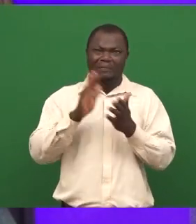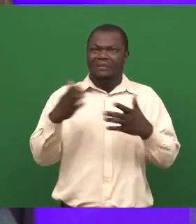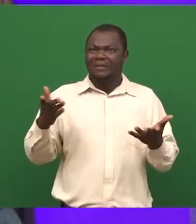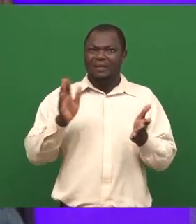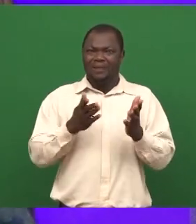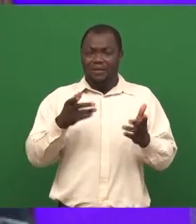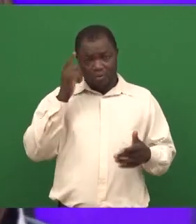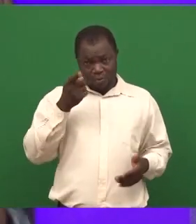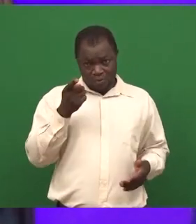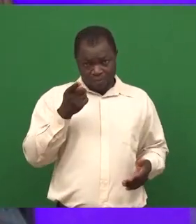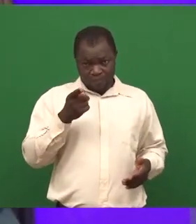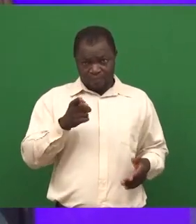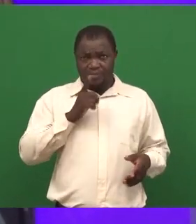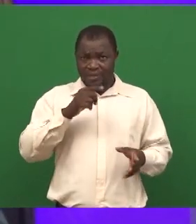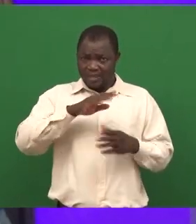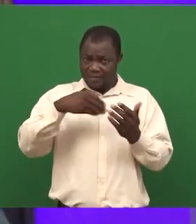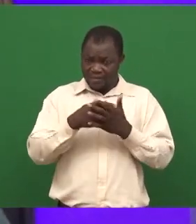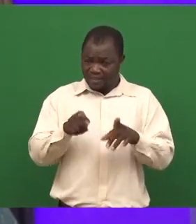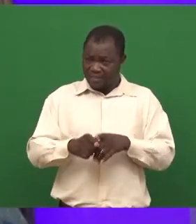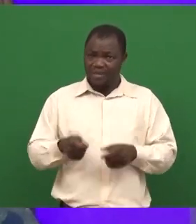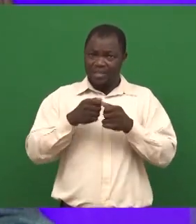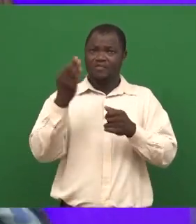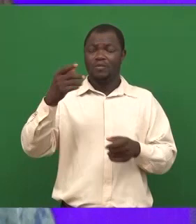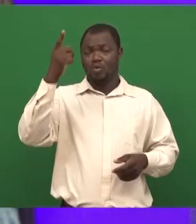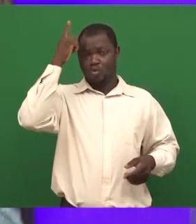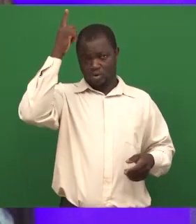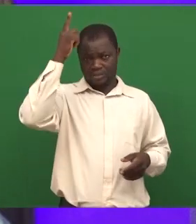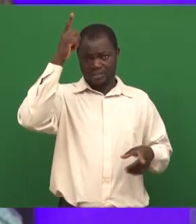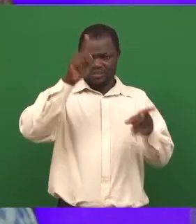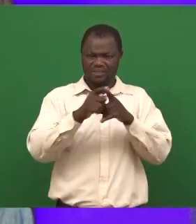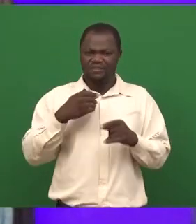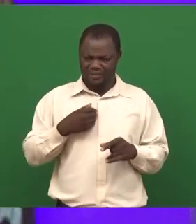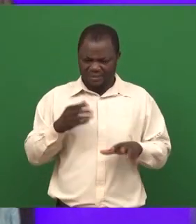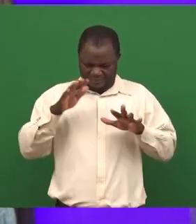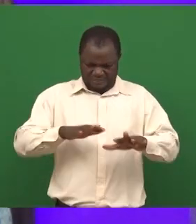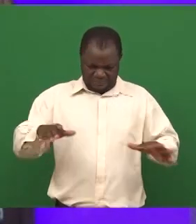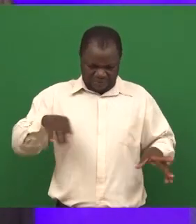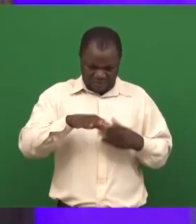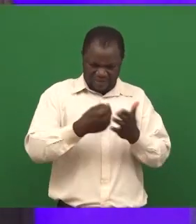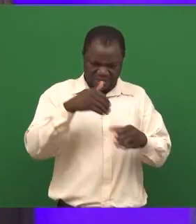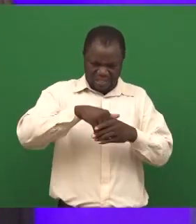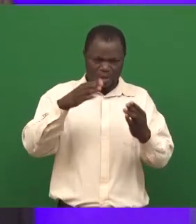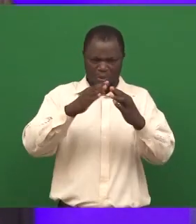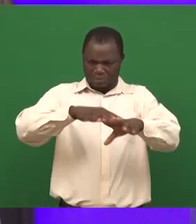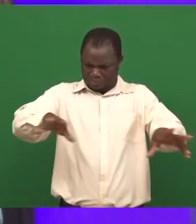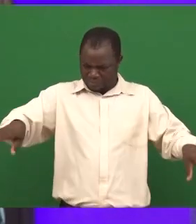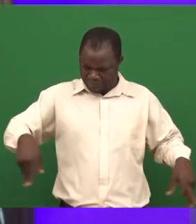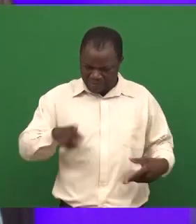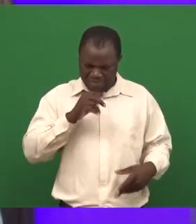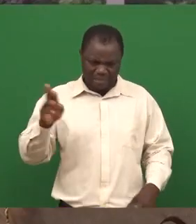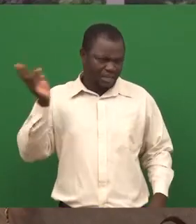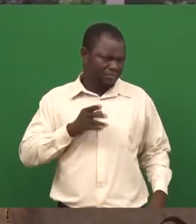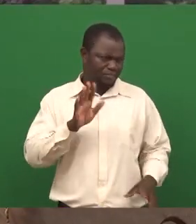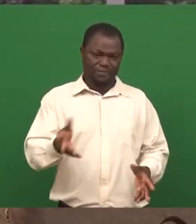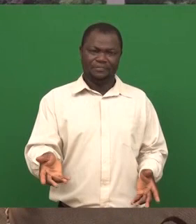kwematerial kwokuti zvavakapiwa naMwari havasi kugutsikana nazvo. Koita kusatogutsikana futi nemurume wacho kwatambotaura. Zvamboita sei